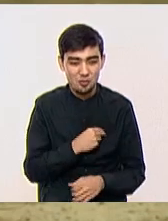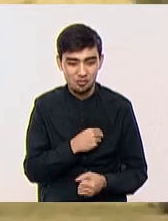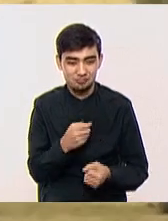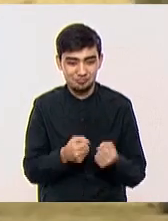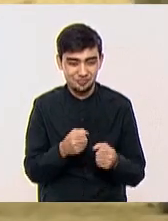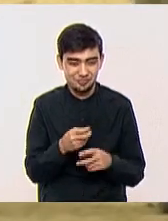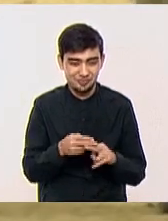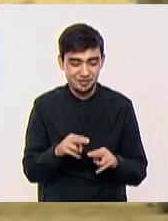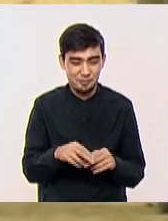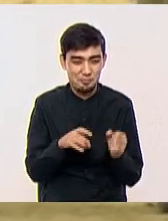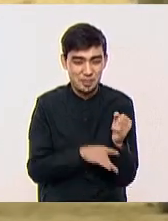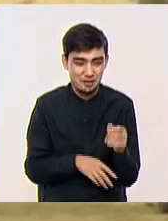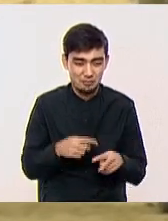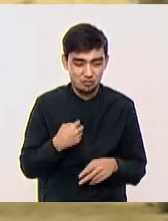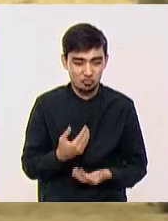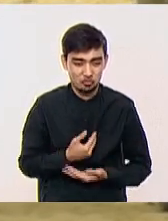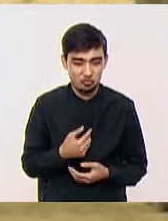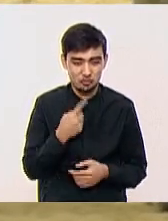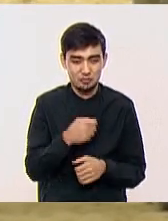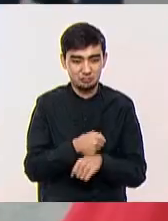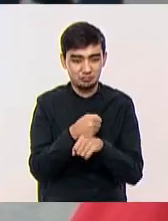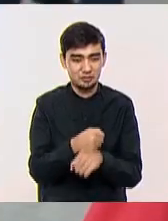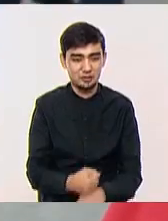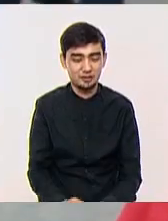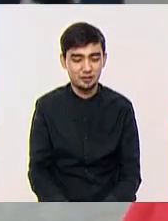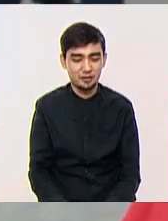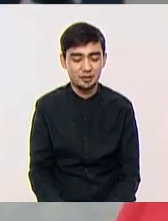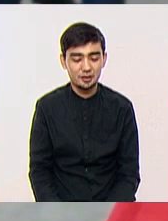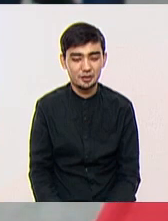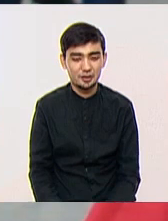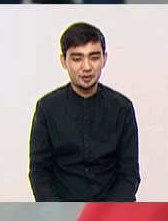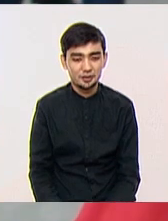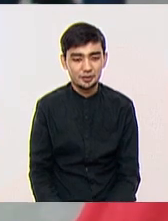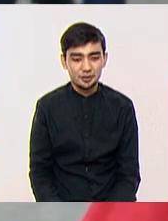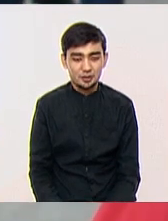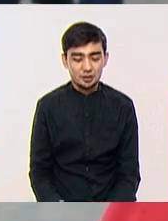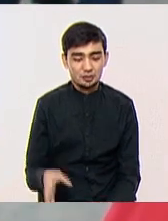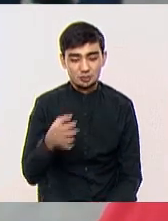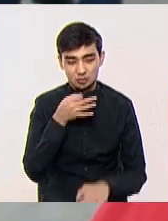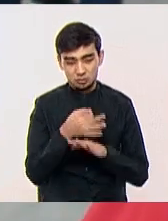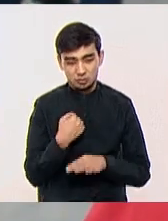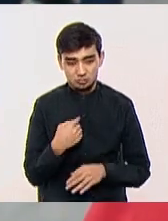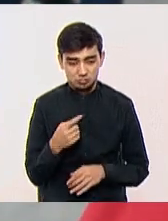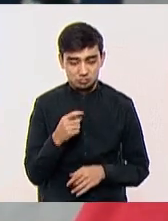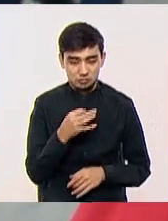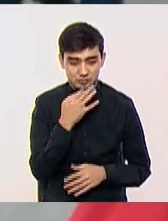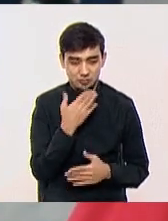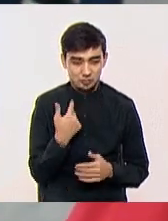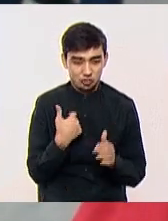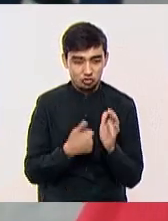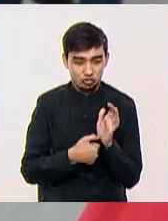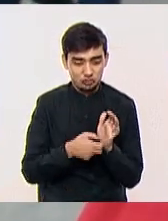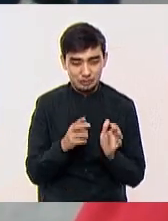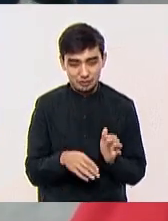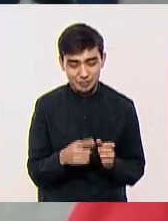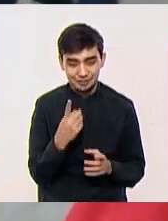жұмысшылар кедейшілік күнін кешіп жатырмыз деп ереуілдетті. Жалақыға көңіліміз толмайды. Себебі біздер күніне 600 километр жүреміз,